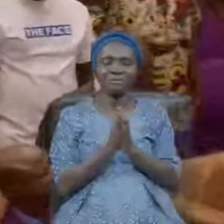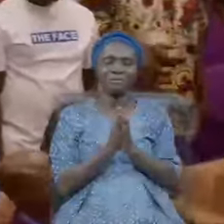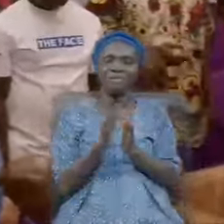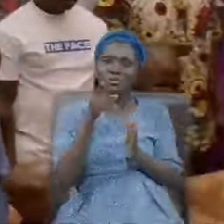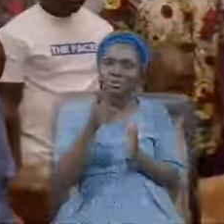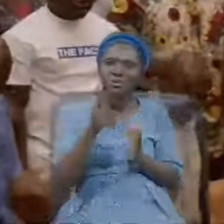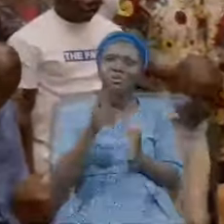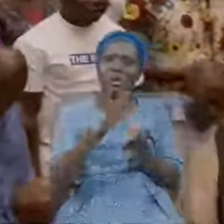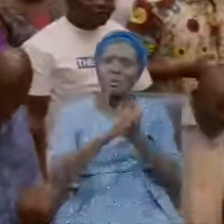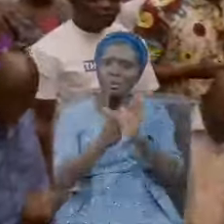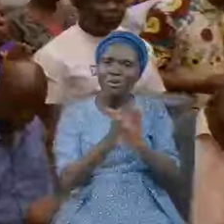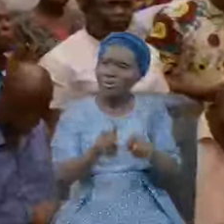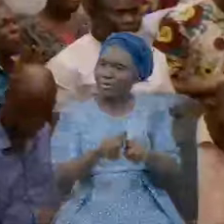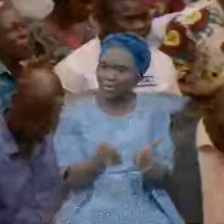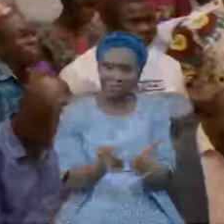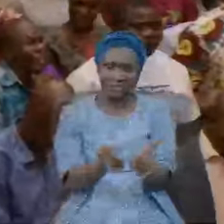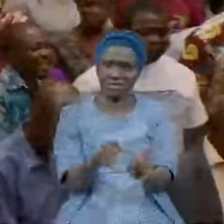Soyez différents.